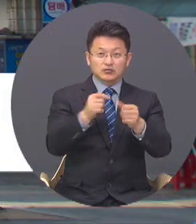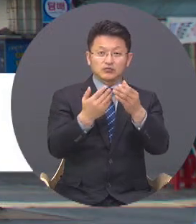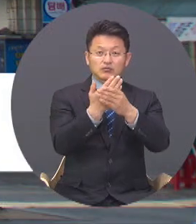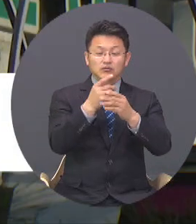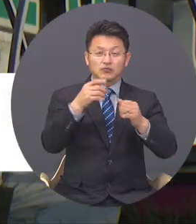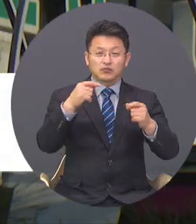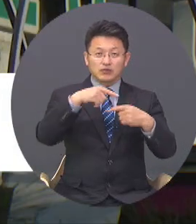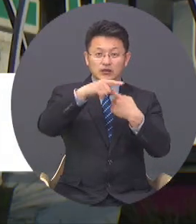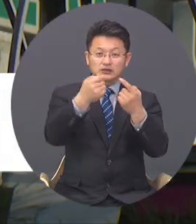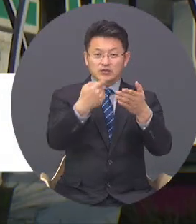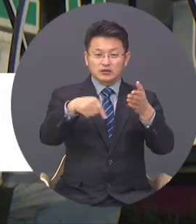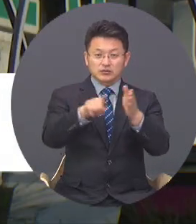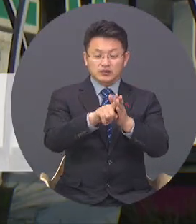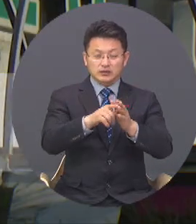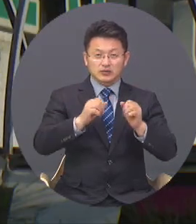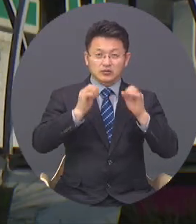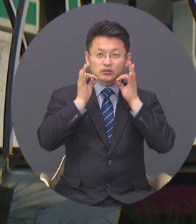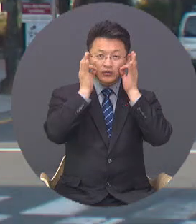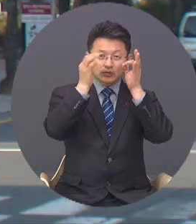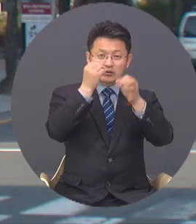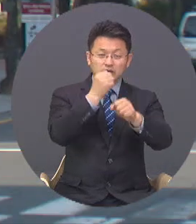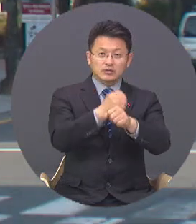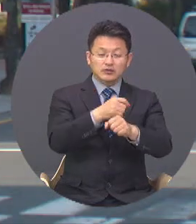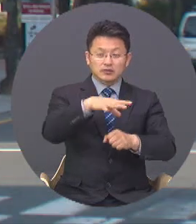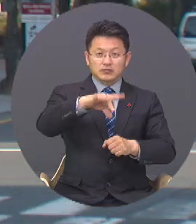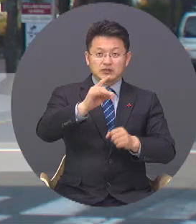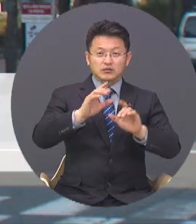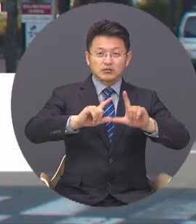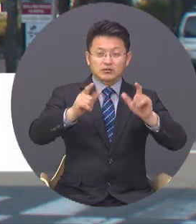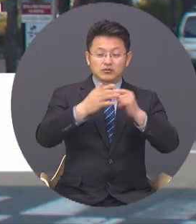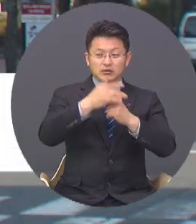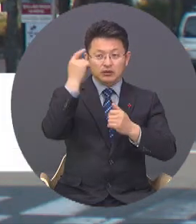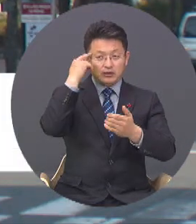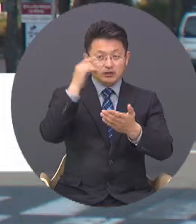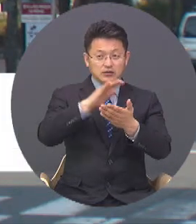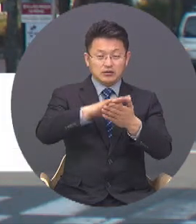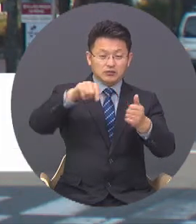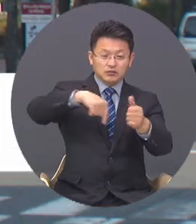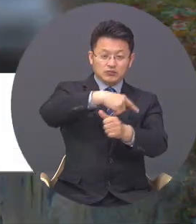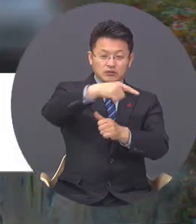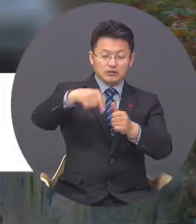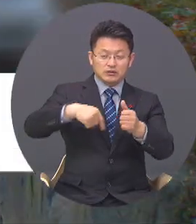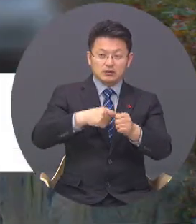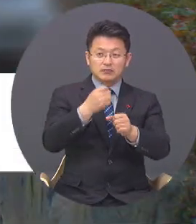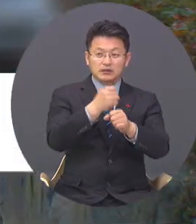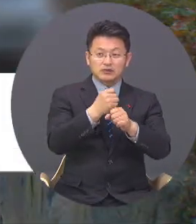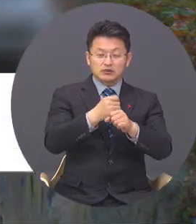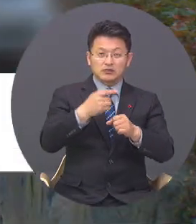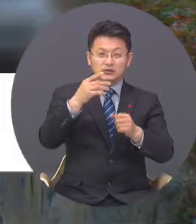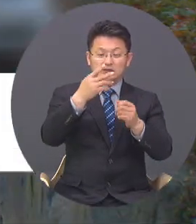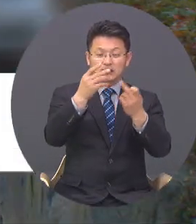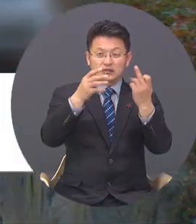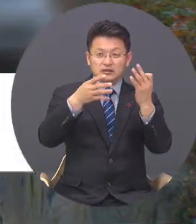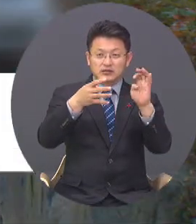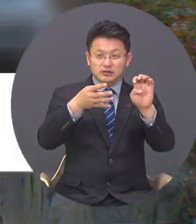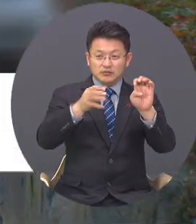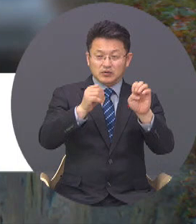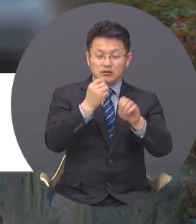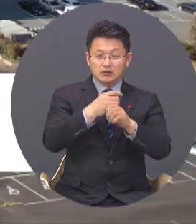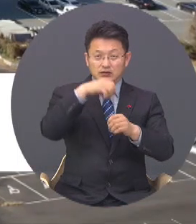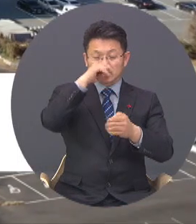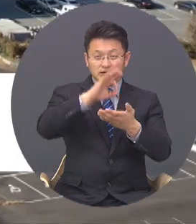총력을 기울이기로 했습니다 우선 올해 힐링 둘레길을 조성하고 40여 억원을 들여 인공 폭포도